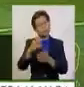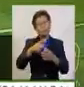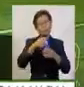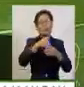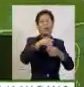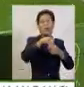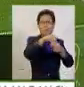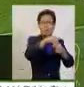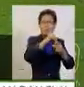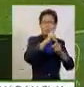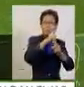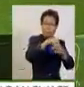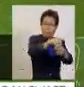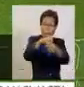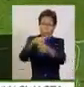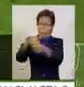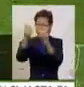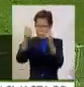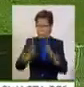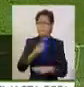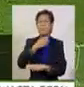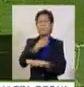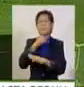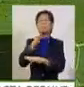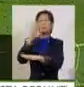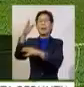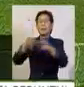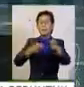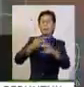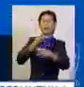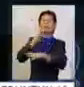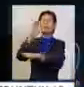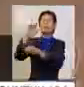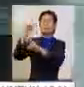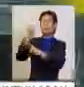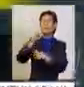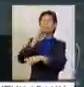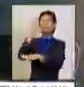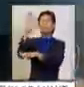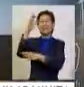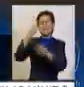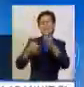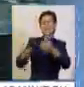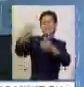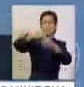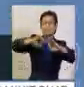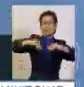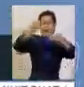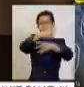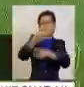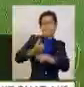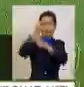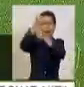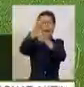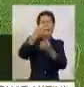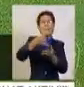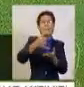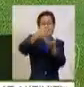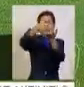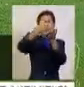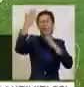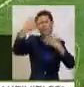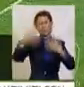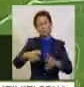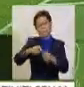kepada sebahagian pemain Perak yang dijanjikan pihak pengurusan sebelum ini sekiranya dapat layak ke final dan memenangi Piala Malaysia